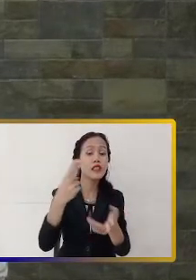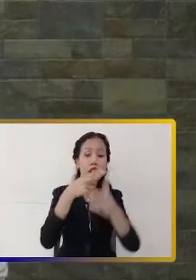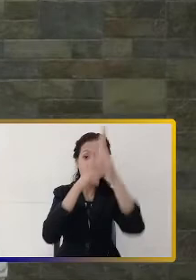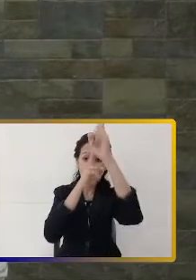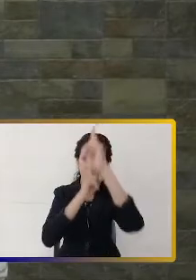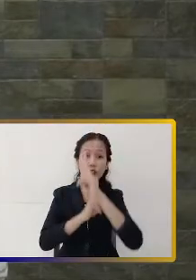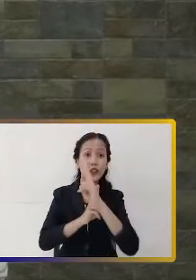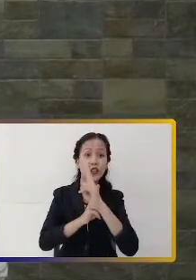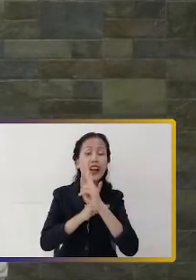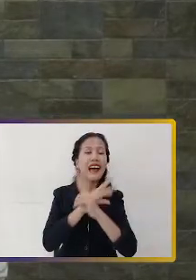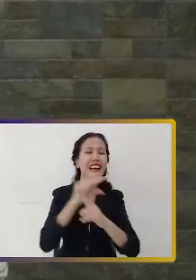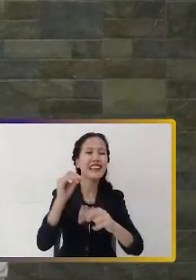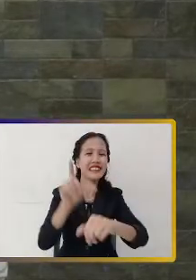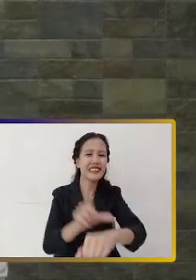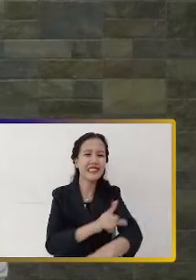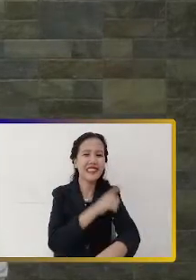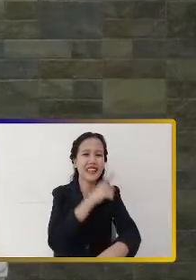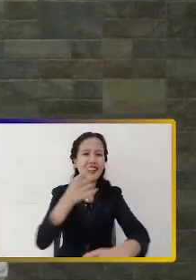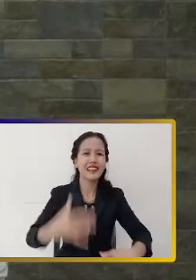life.